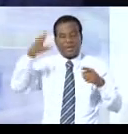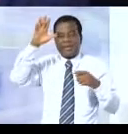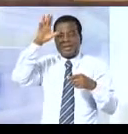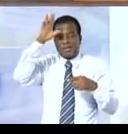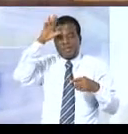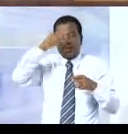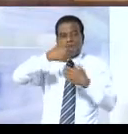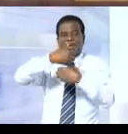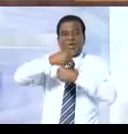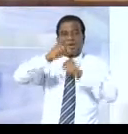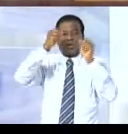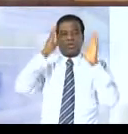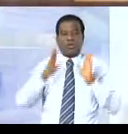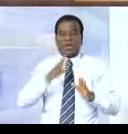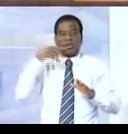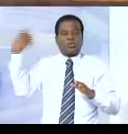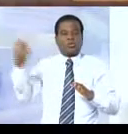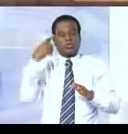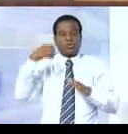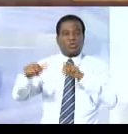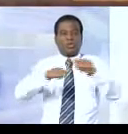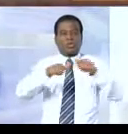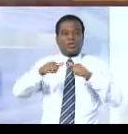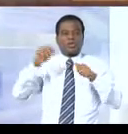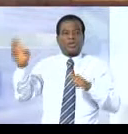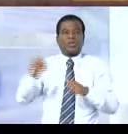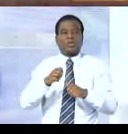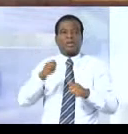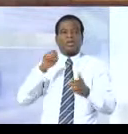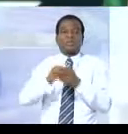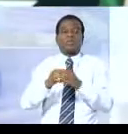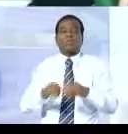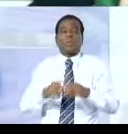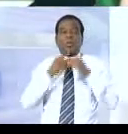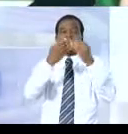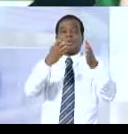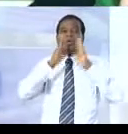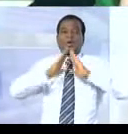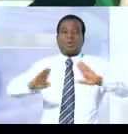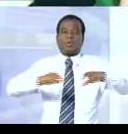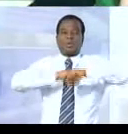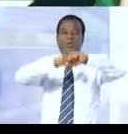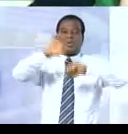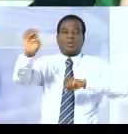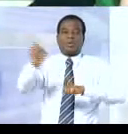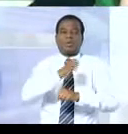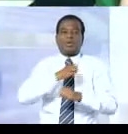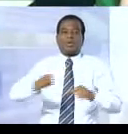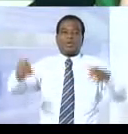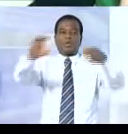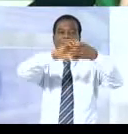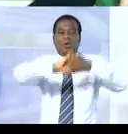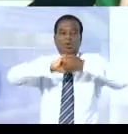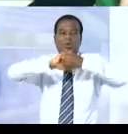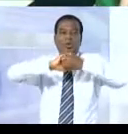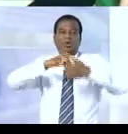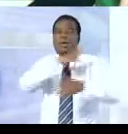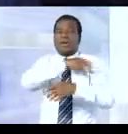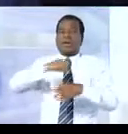toujours d'actualité. Il s'agit de promouvoir entre les pays membres la paix, la sécurité, la solidarité et